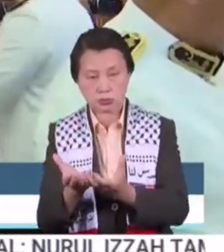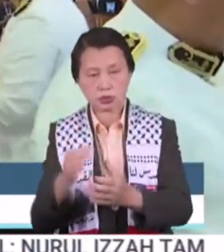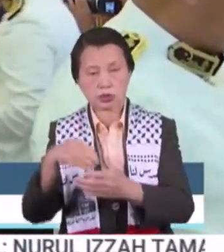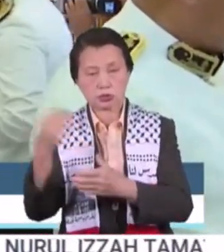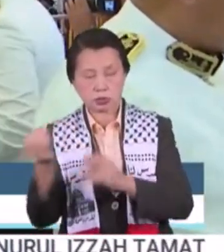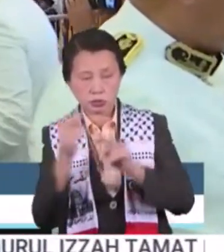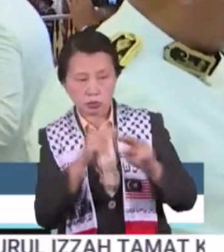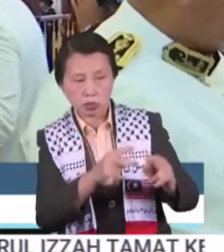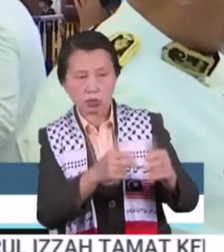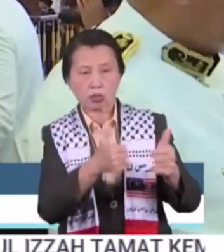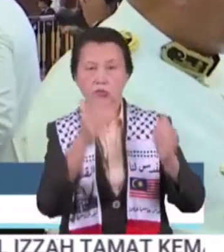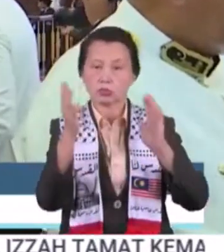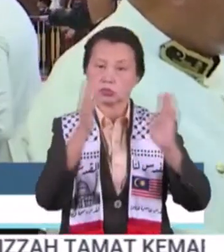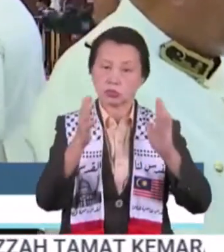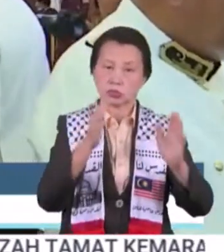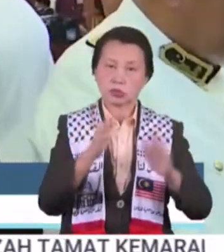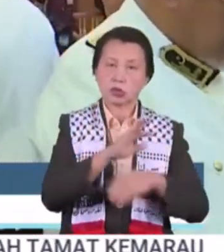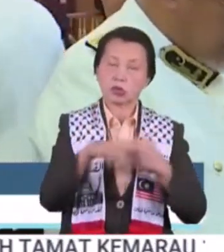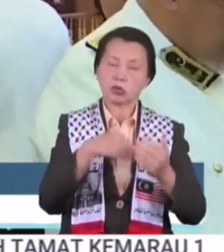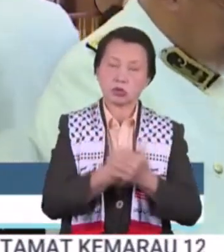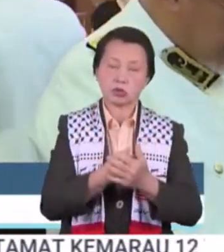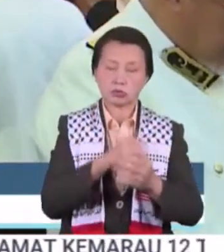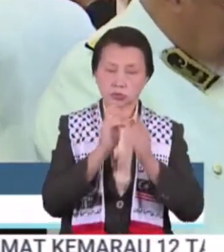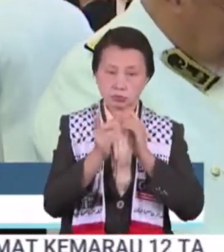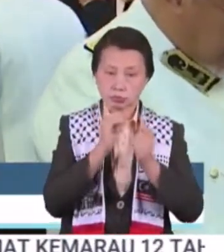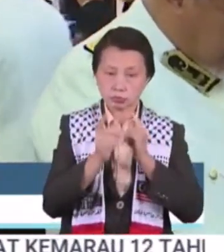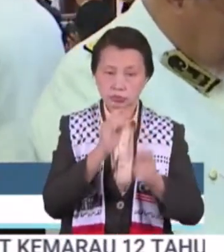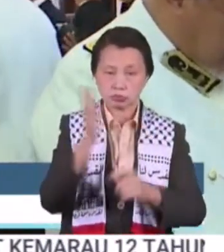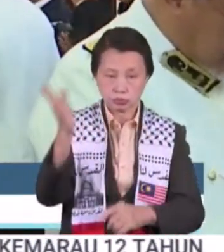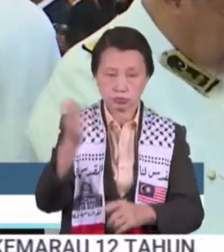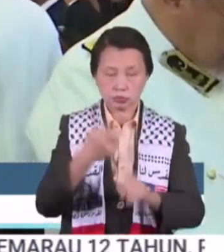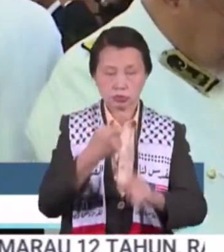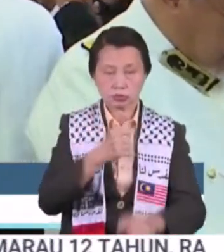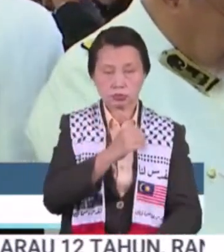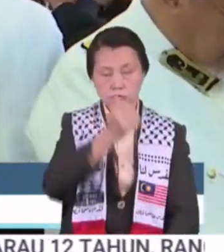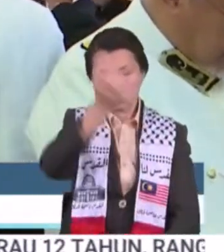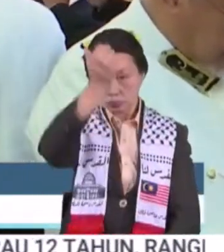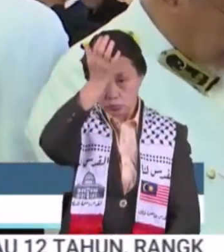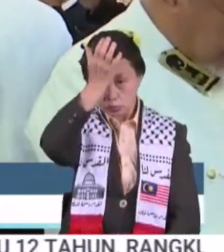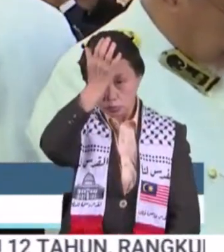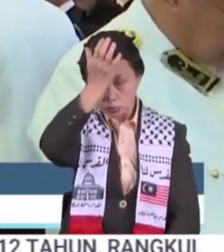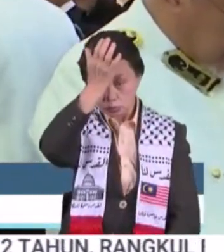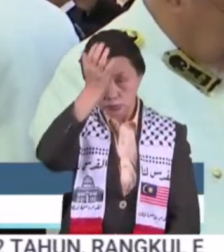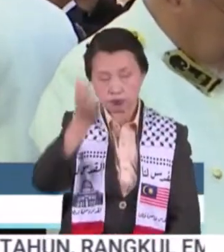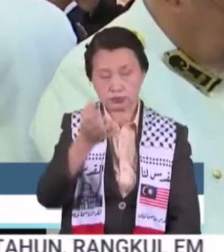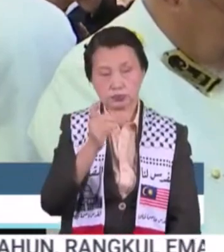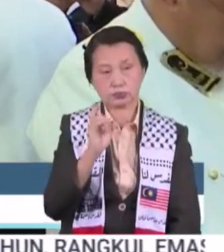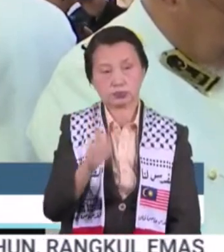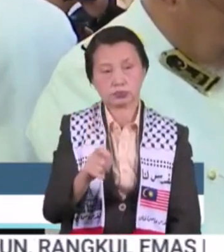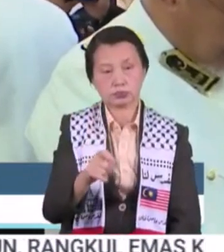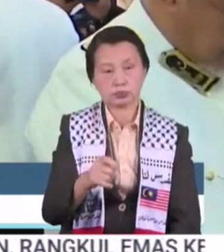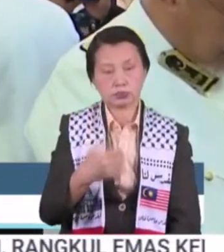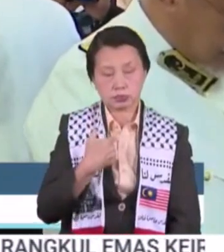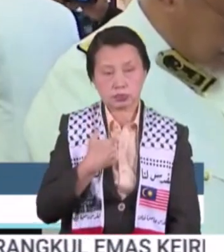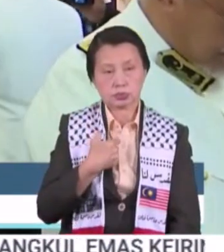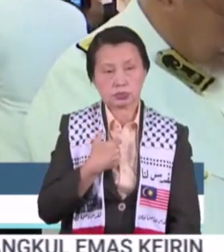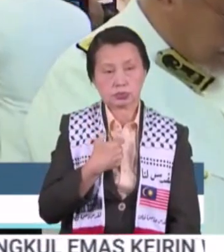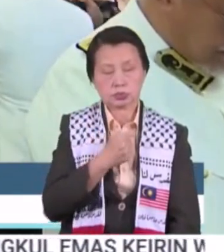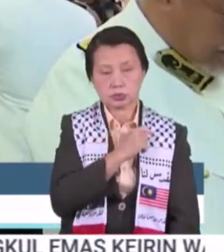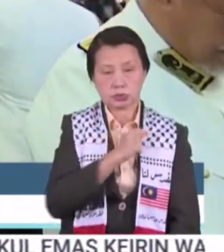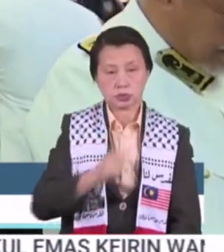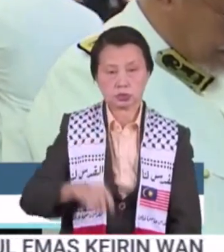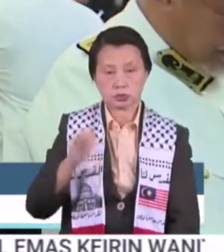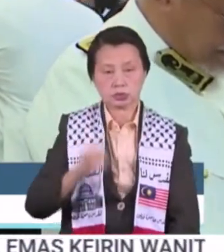Jadi keseluruhannya saya rasa titah ucapan yang di-Pertuan Agong menyeluruh dan Tuanku